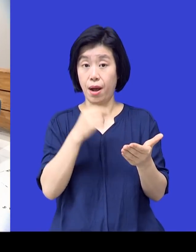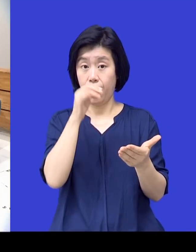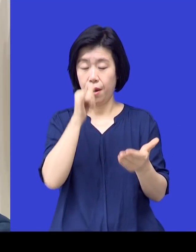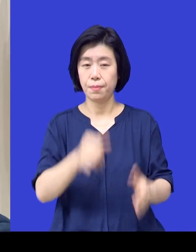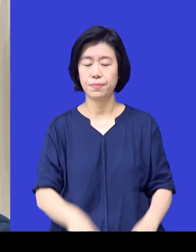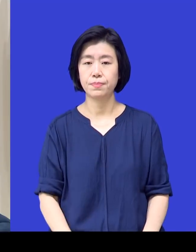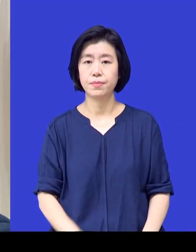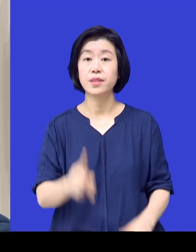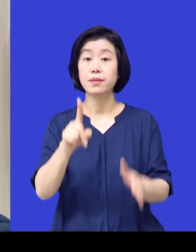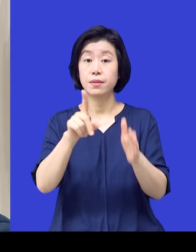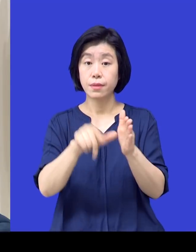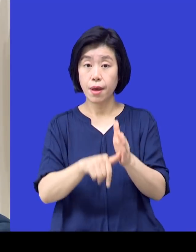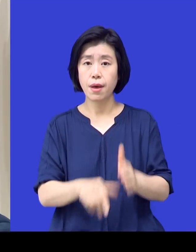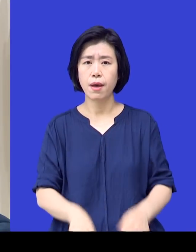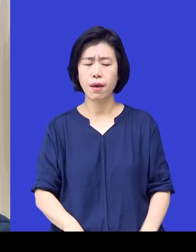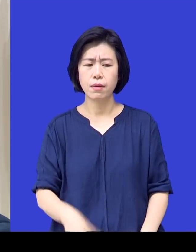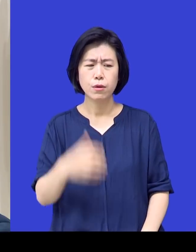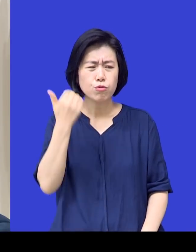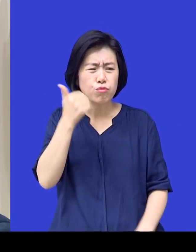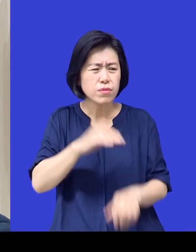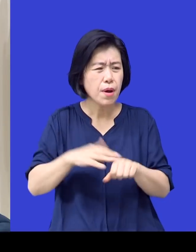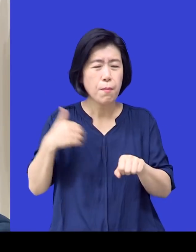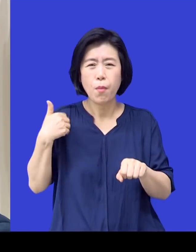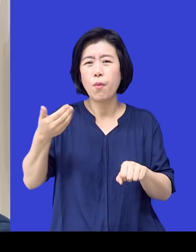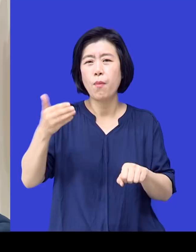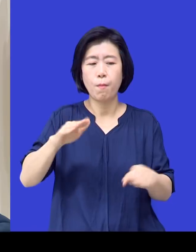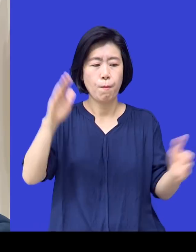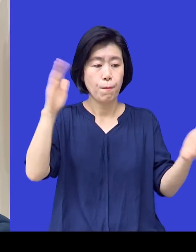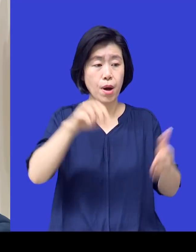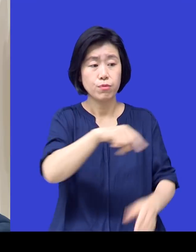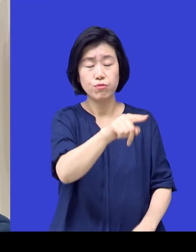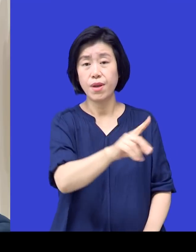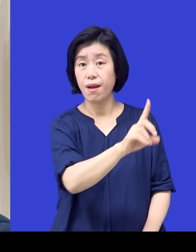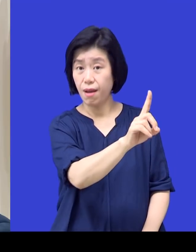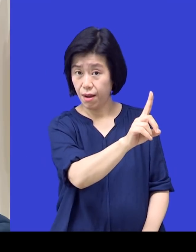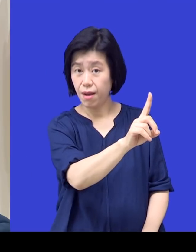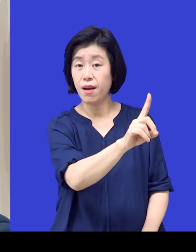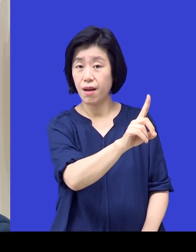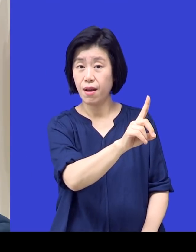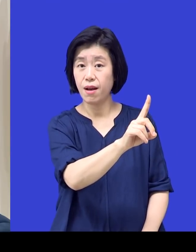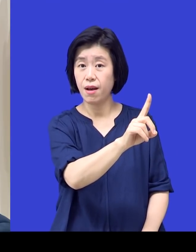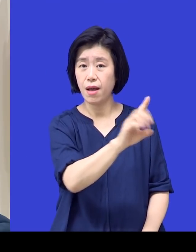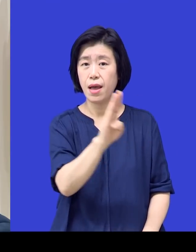할 때 제가 알지 못하는 한 학생이 백혈병으로 지금